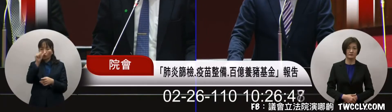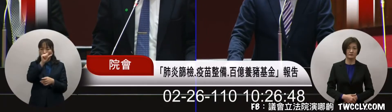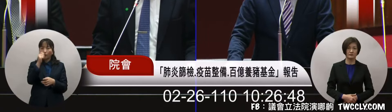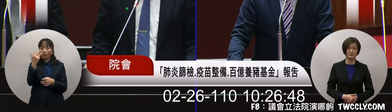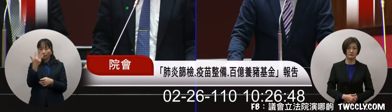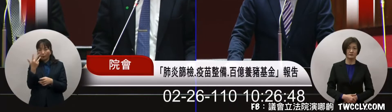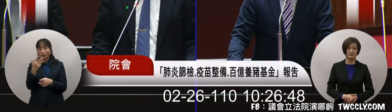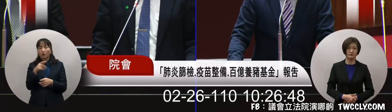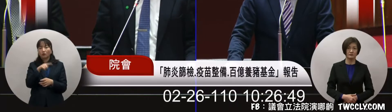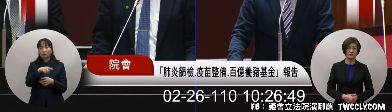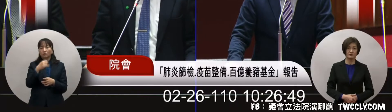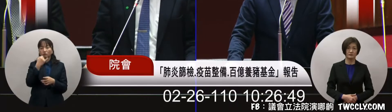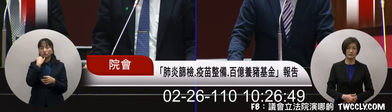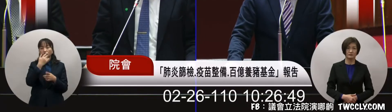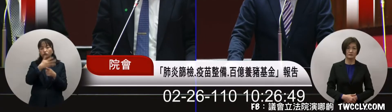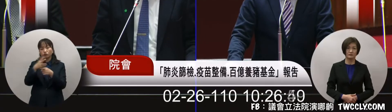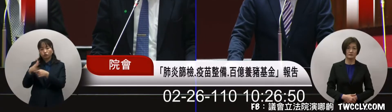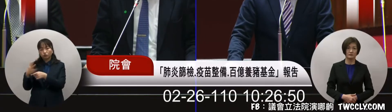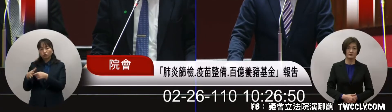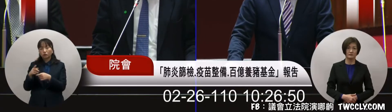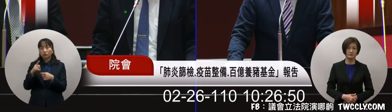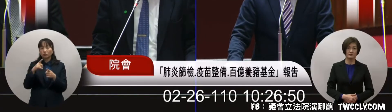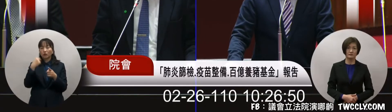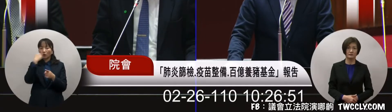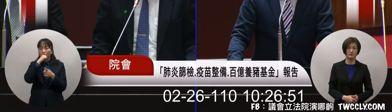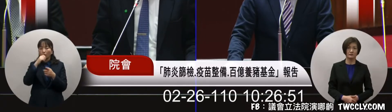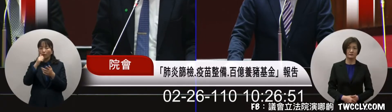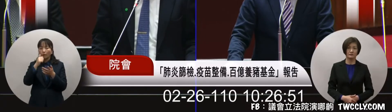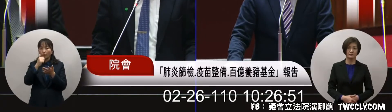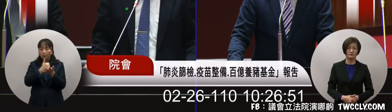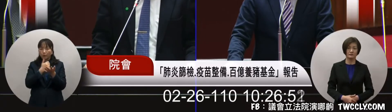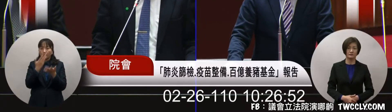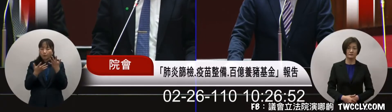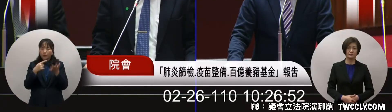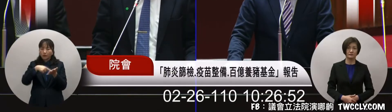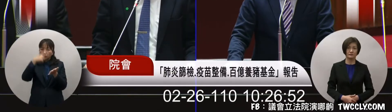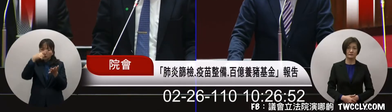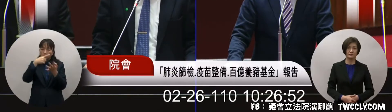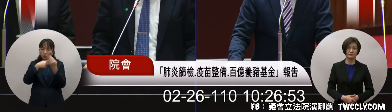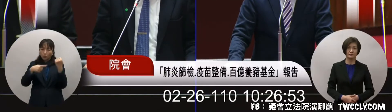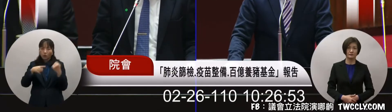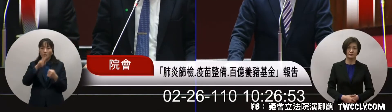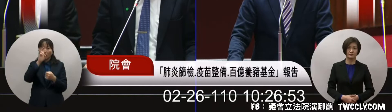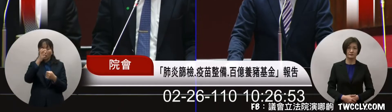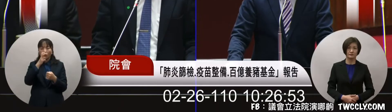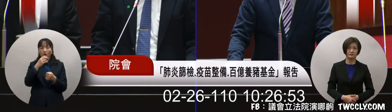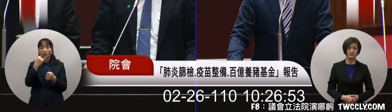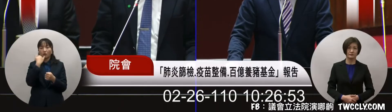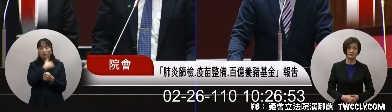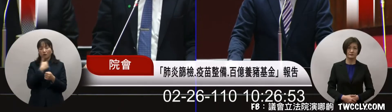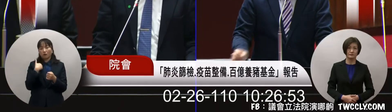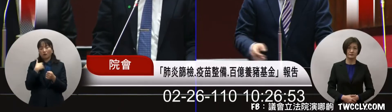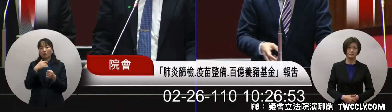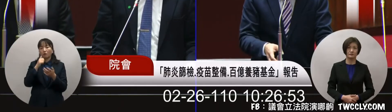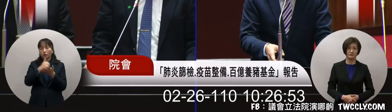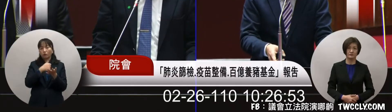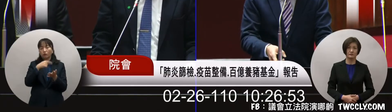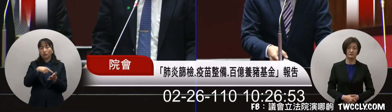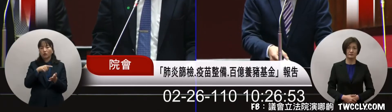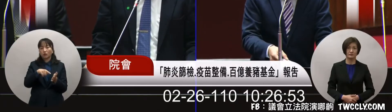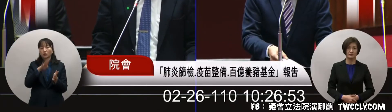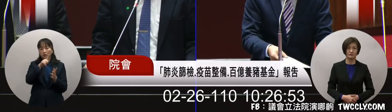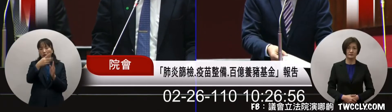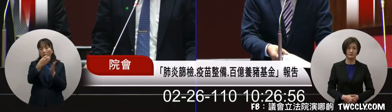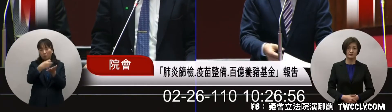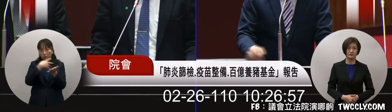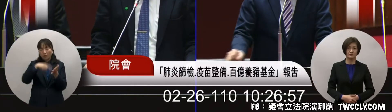5个地区到8个地区来做这个分配。那我们可能会分配到第一次，大概会有20万会先进来。那是目前他所讲